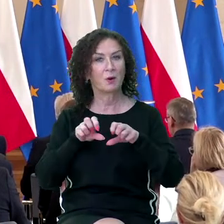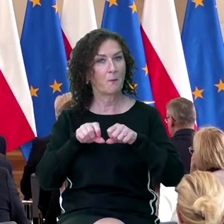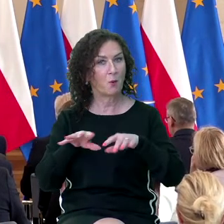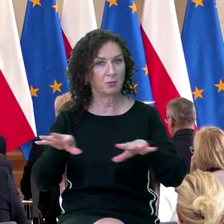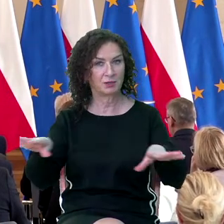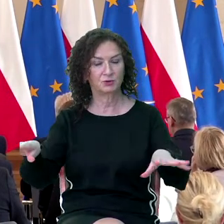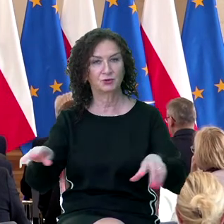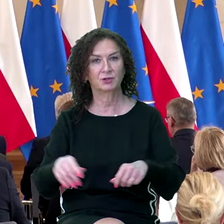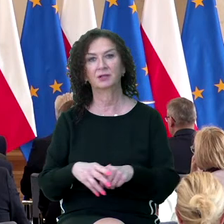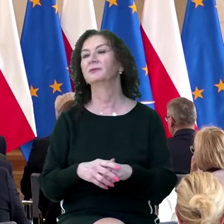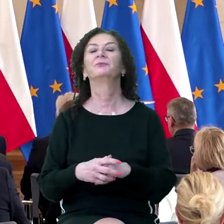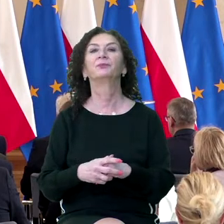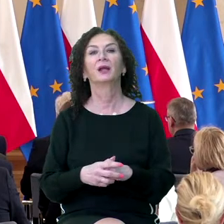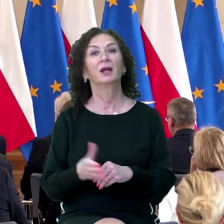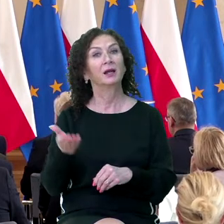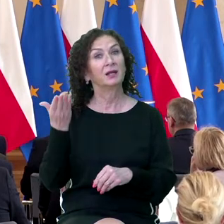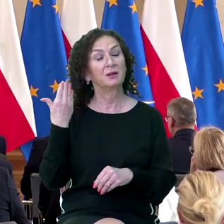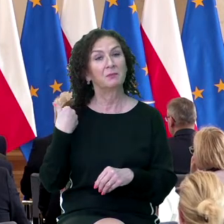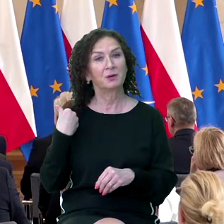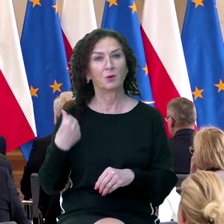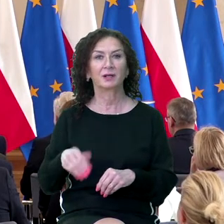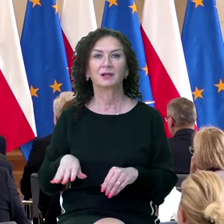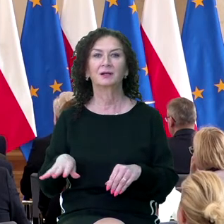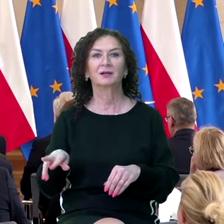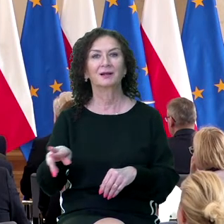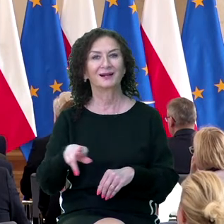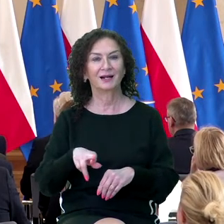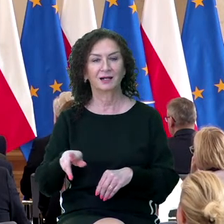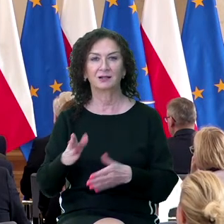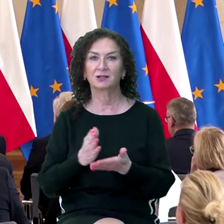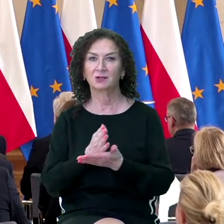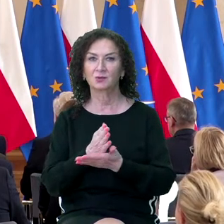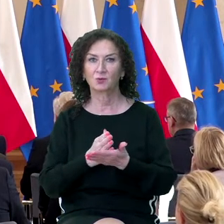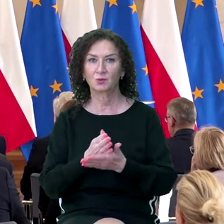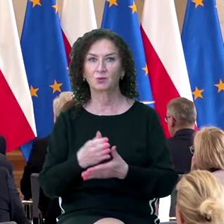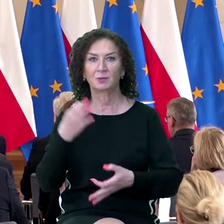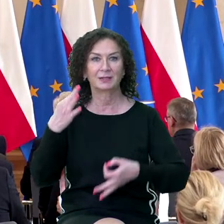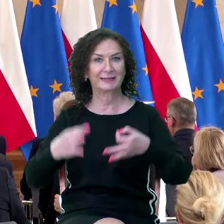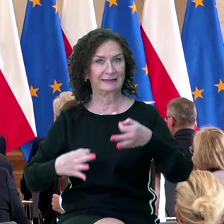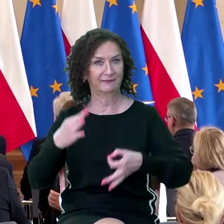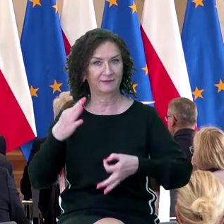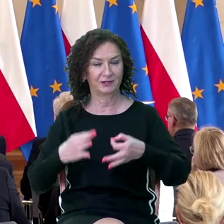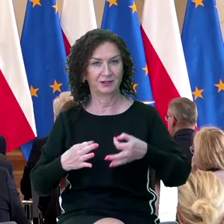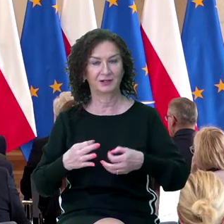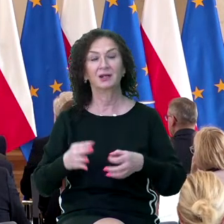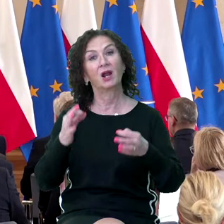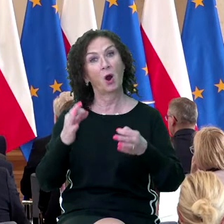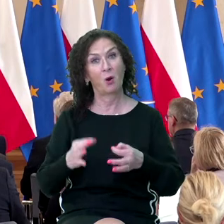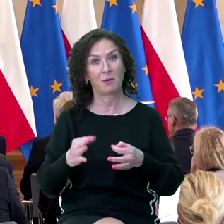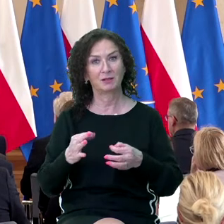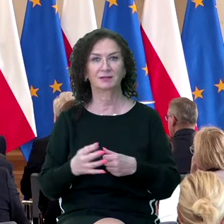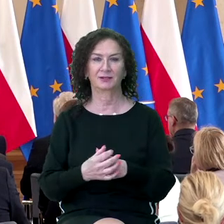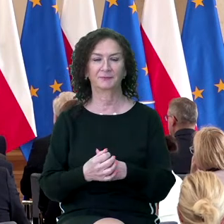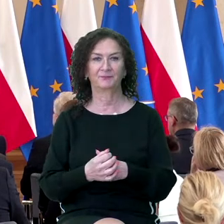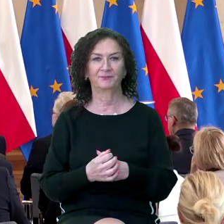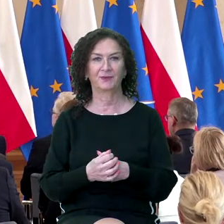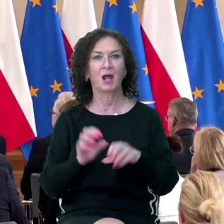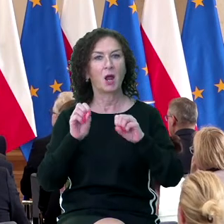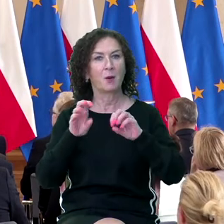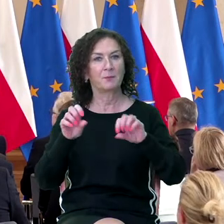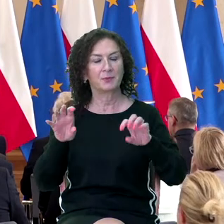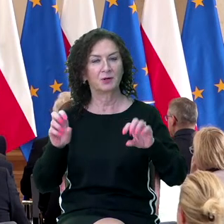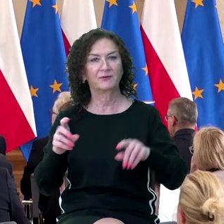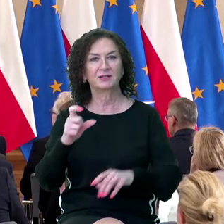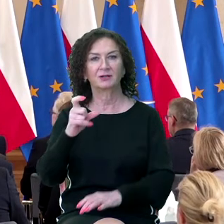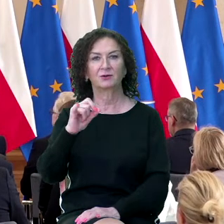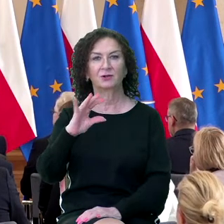Służby Cywilnej. Członkowie obecnej kadencji Rady Służby Publicznej. Pan profesor Zbigniew